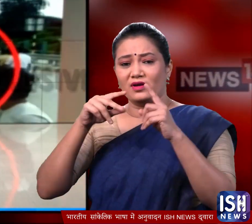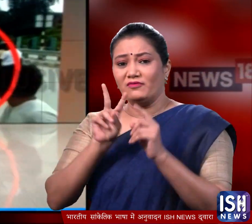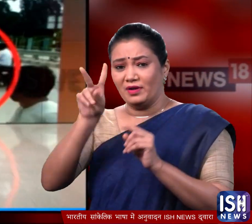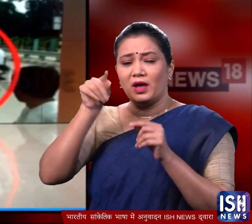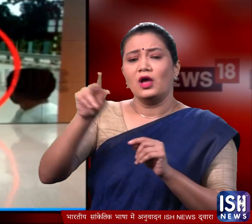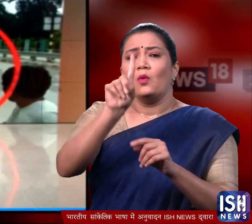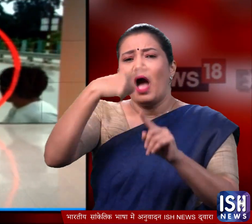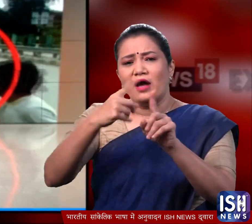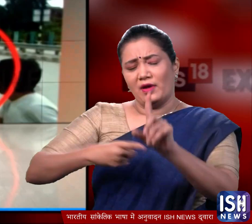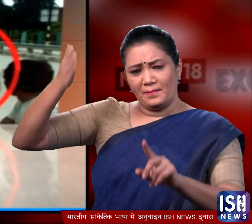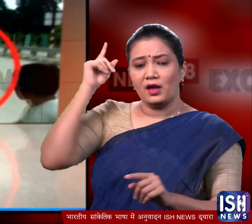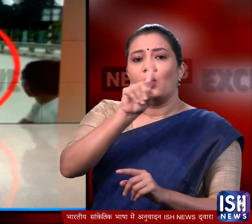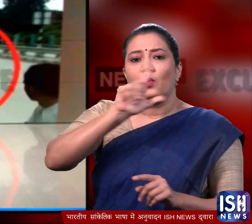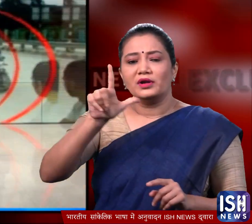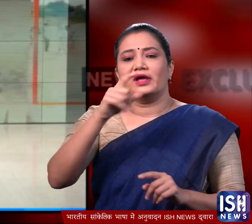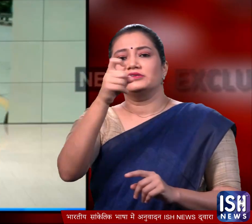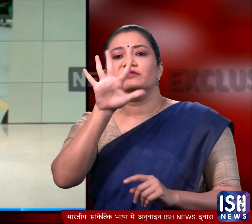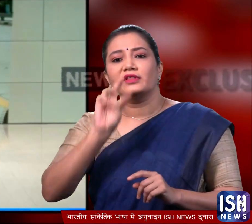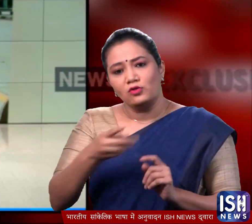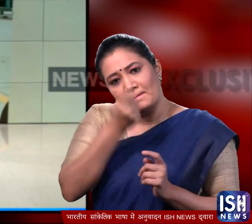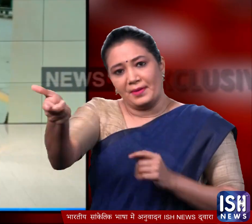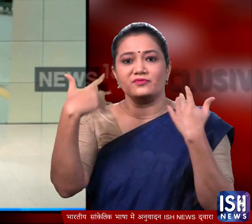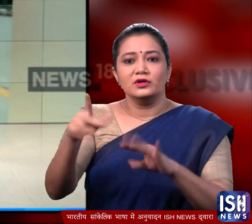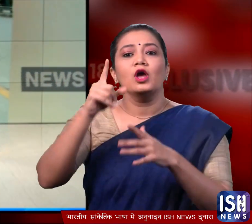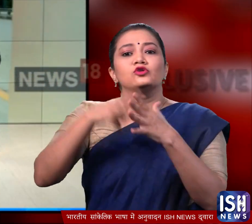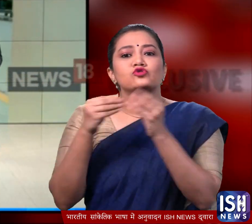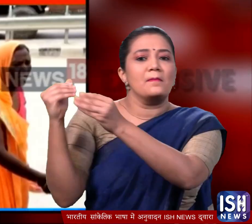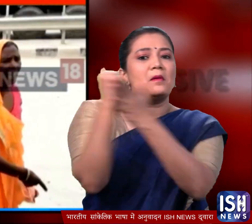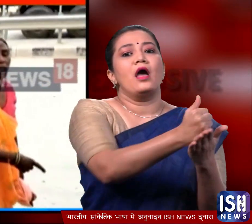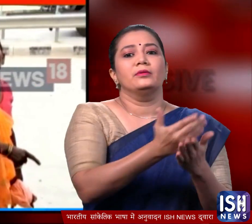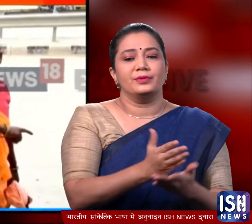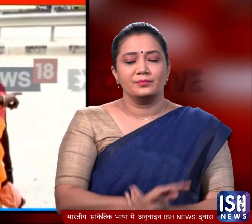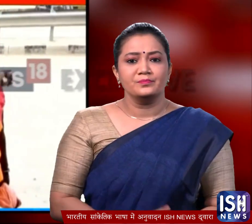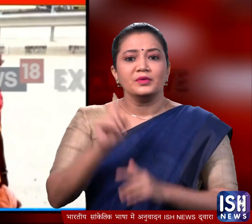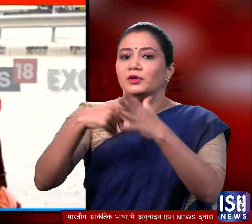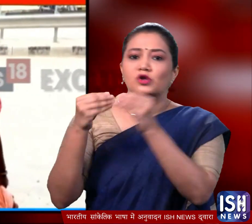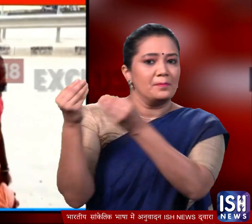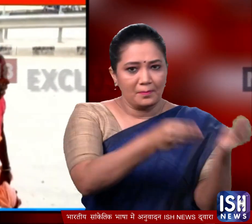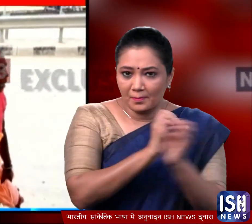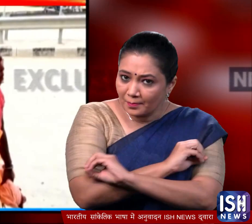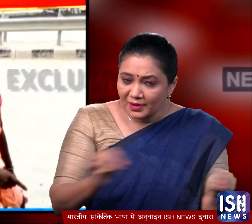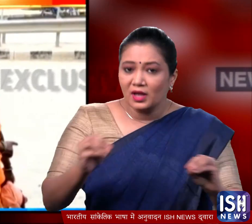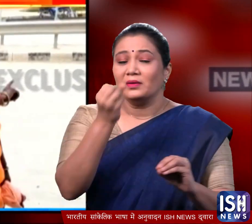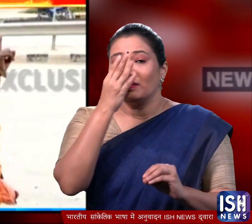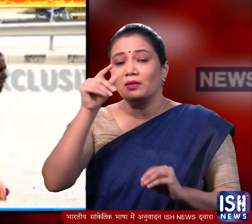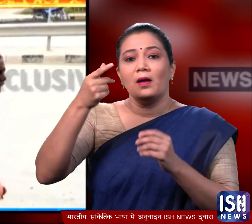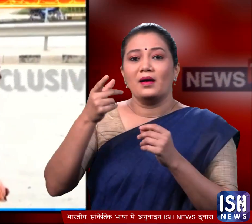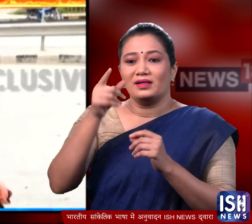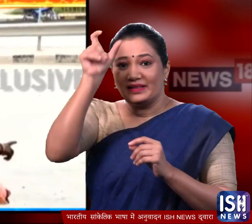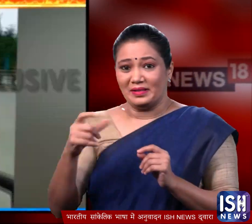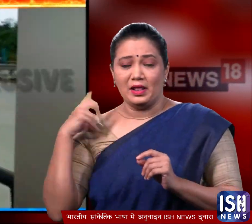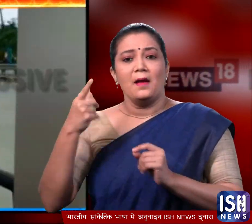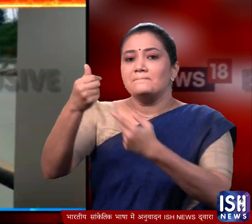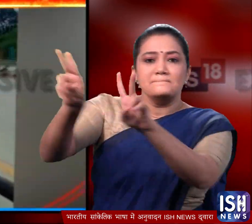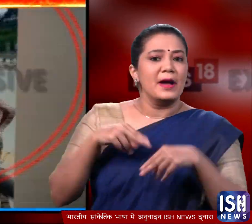ने करीब 1.5 साल पहले उससे 1,75,000 रुपए लिए थे। लेकिन न तो नौकरी मिली और न ही बीजेपी नेता ने पैसे